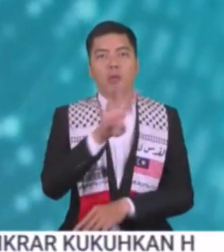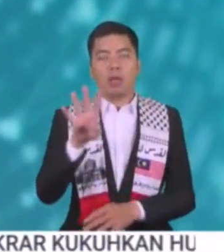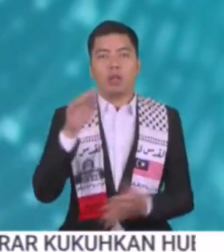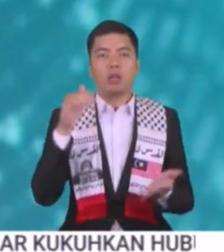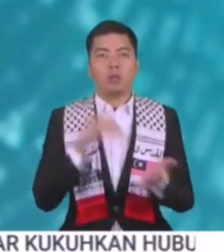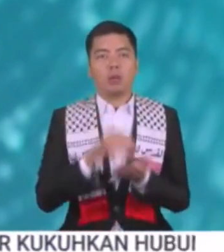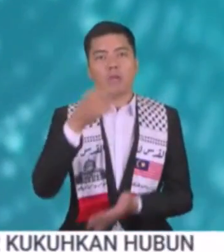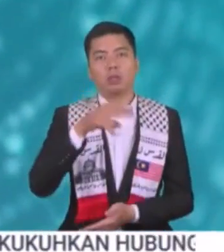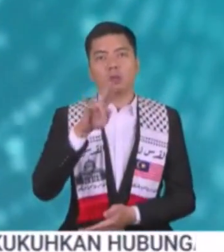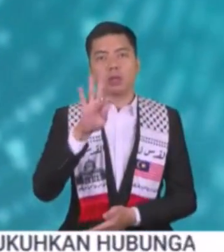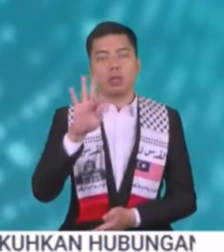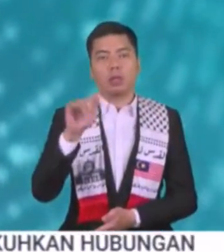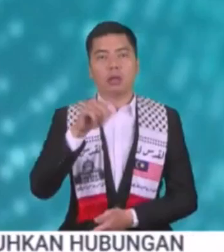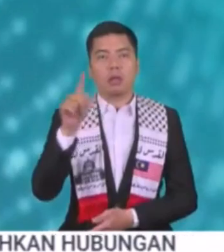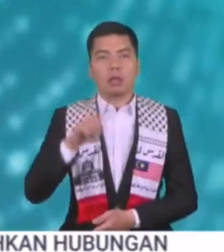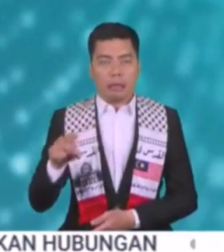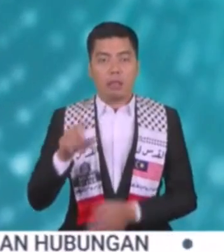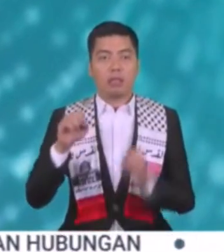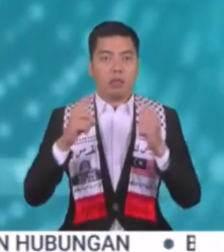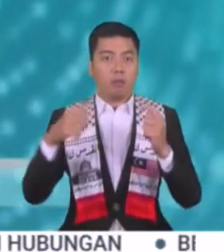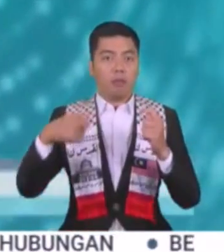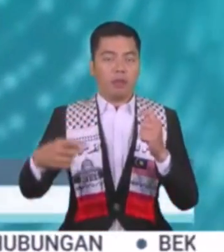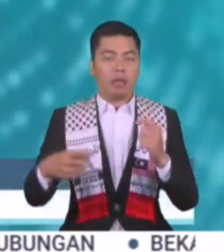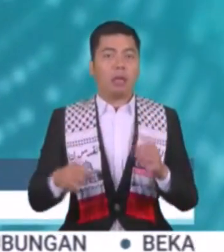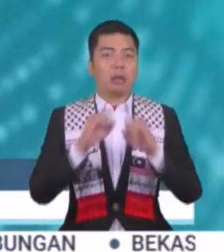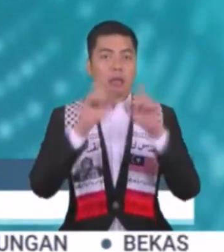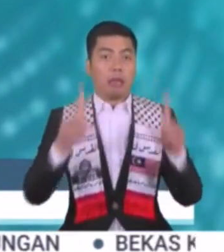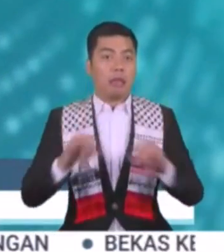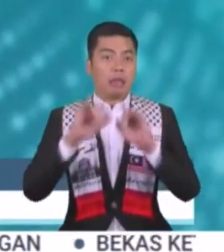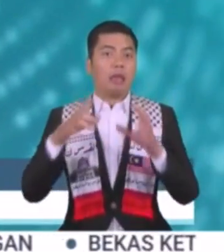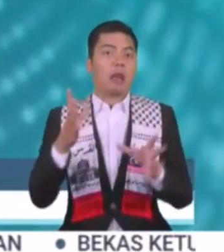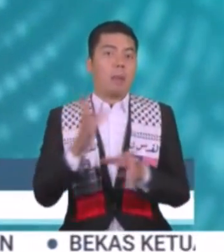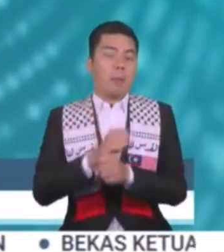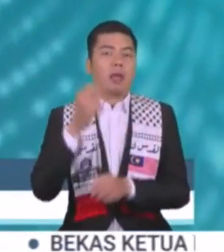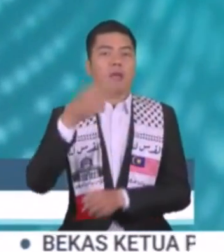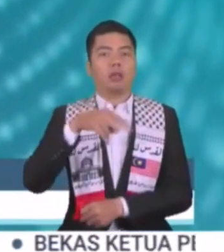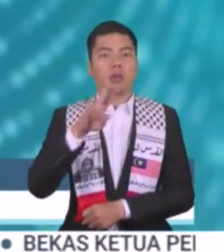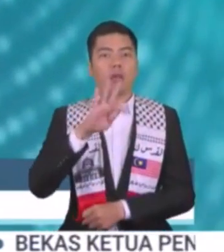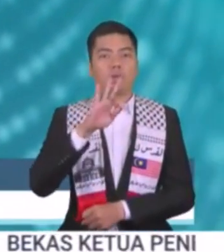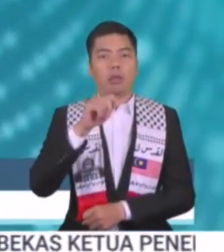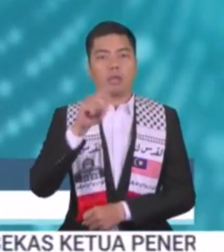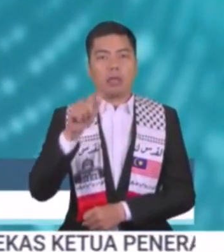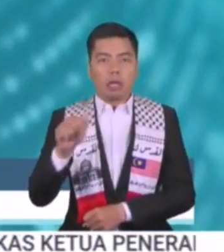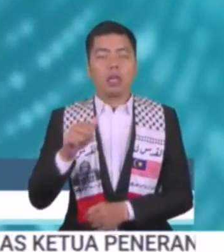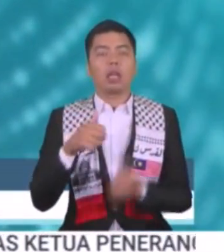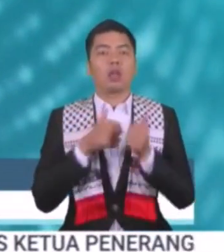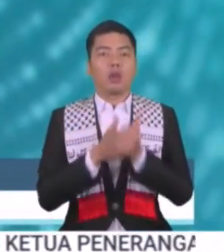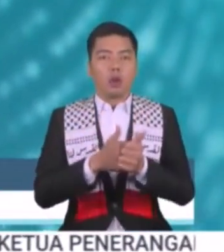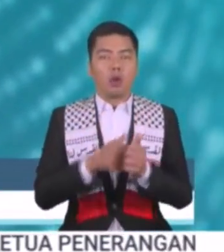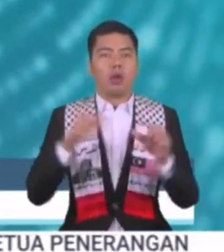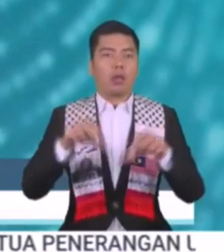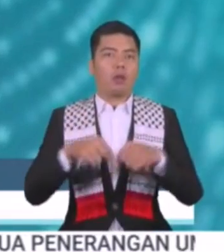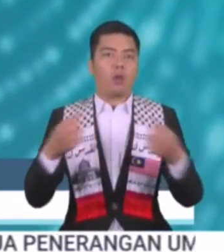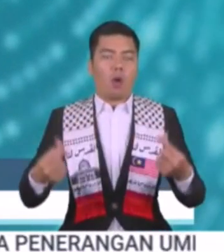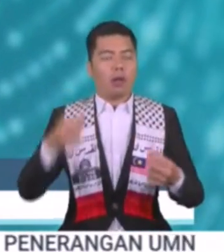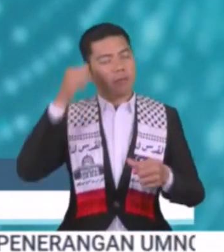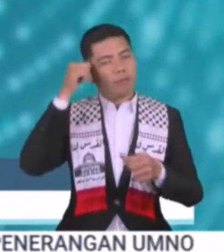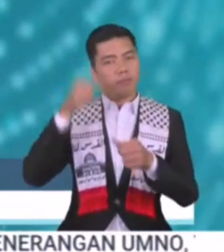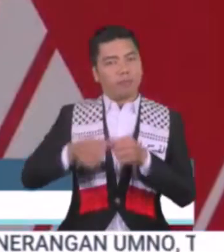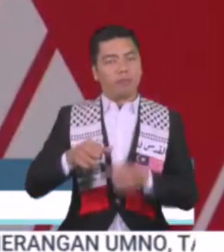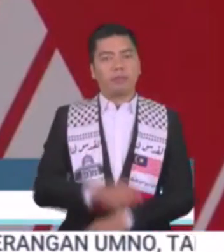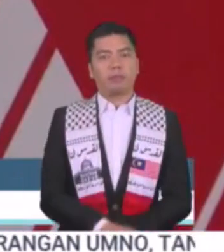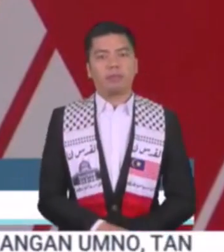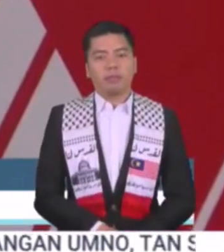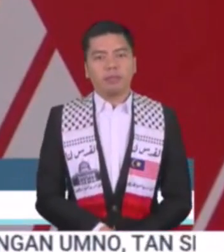Malaysia Sabtu ini. Sijil-sijil tersebut akan diterima Hufaz mengikut bilangan juzuk Al-Quran yang dihafal.